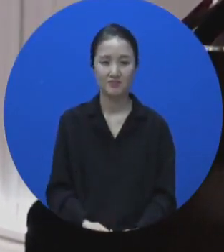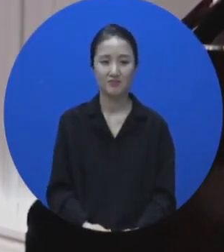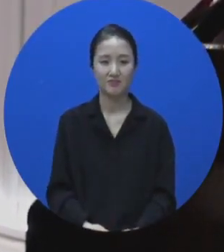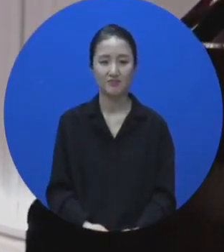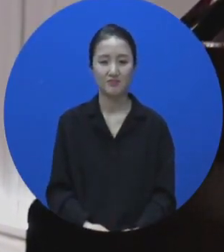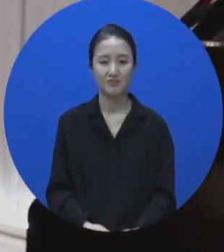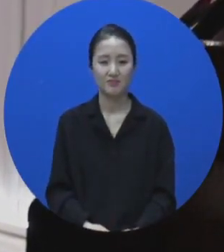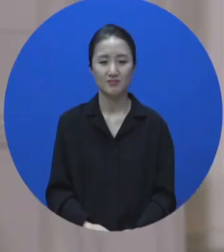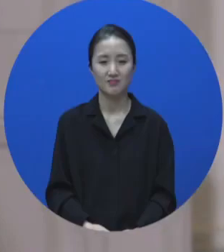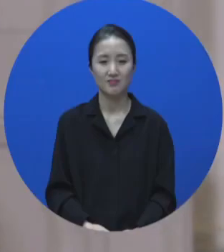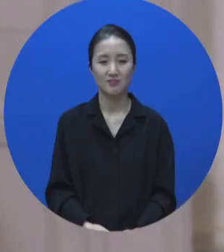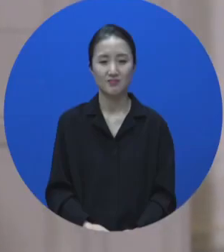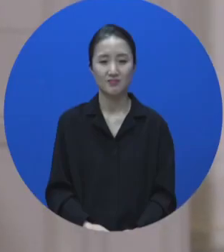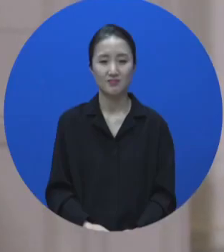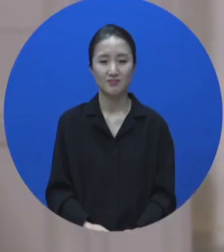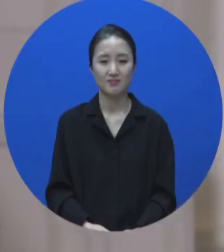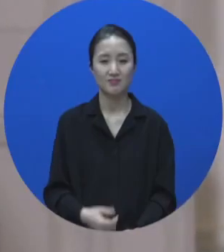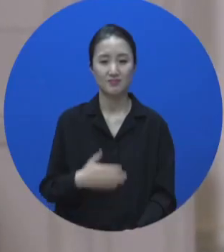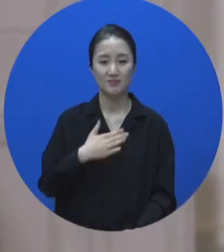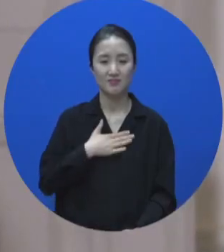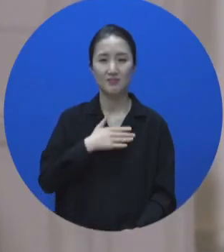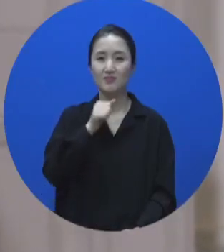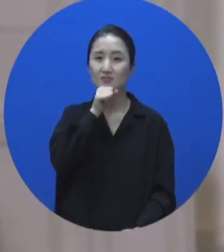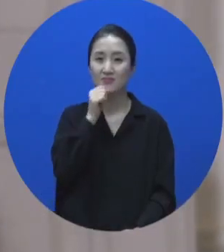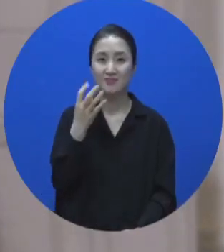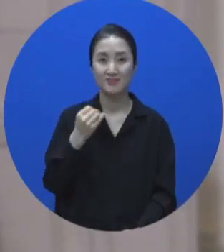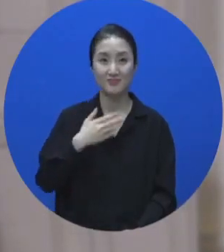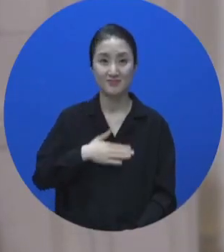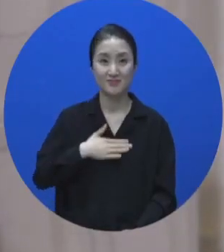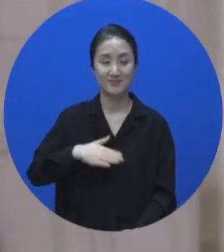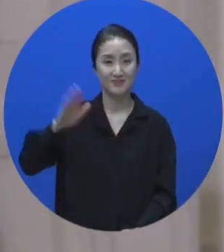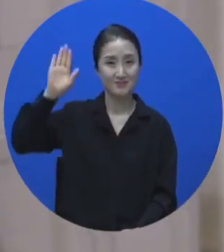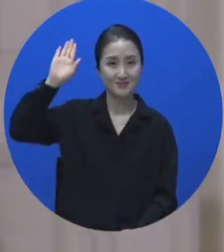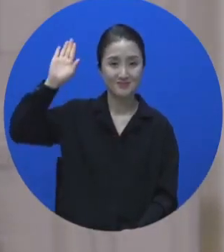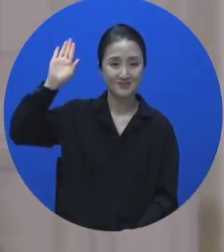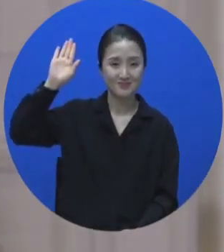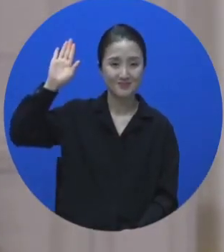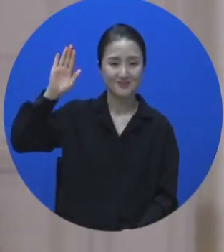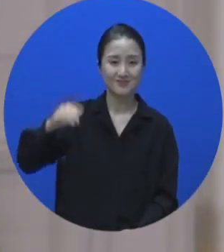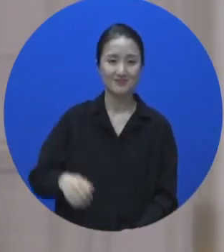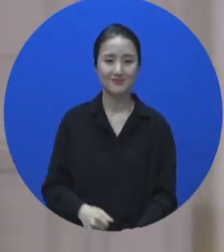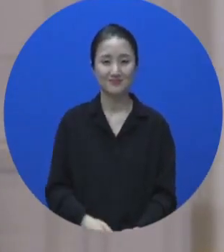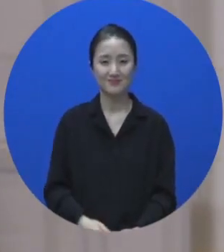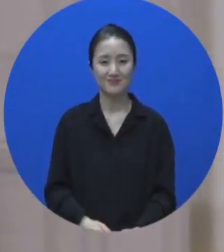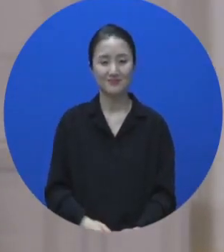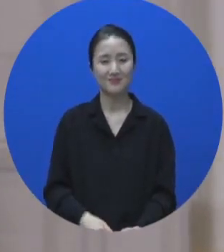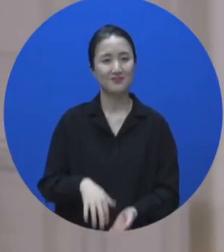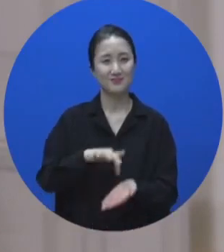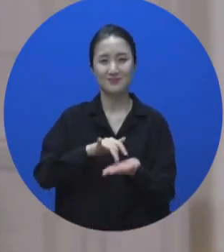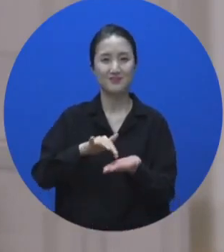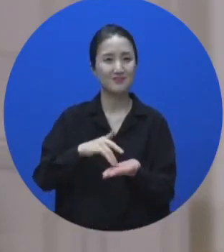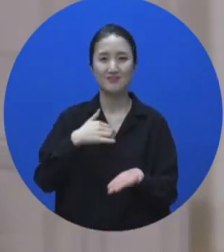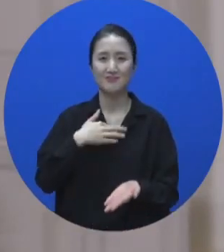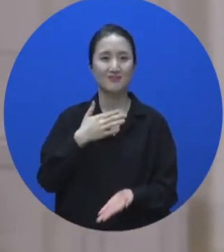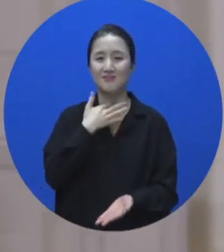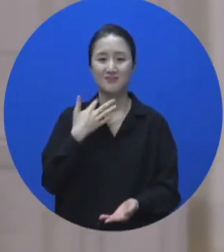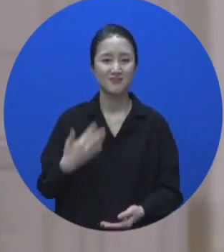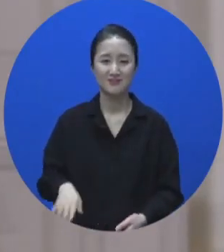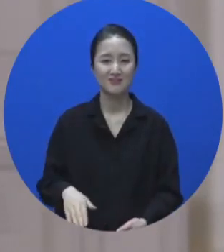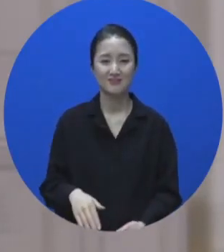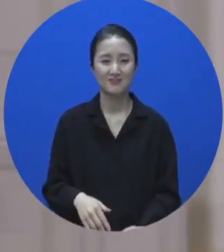아세요 정말 어렵습니다 자기 점수를 알고 있는 사람 가점 아